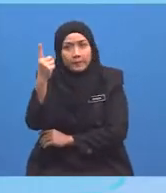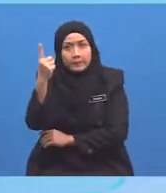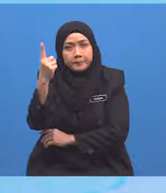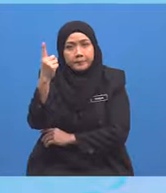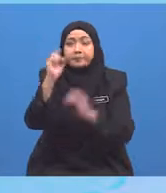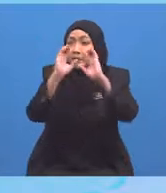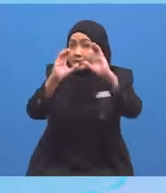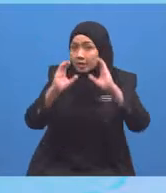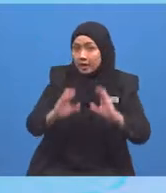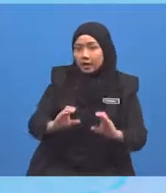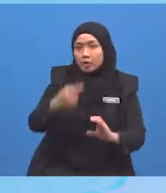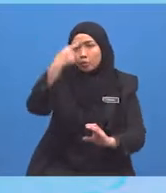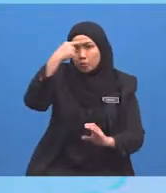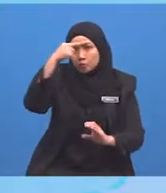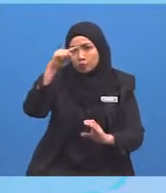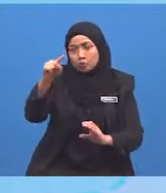dengan